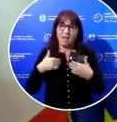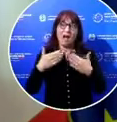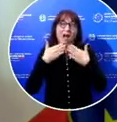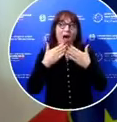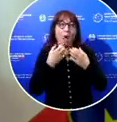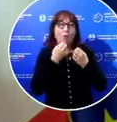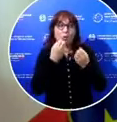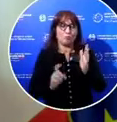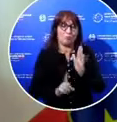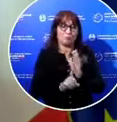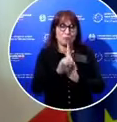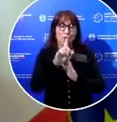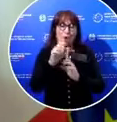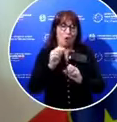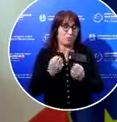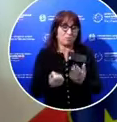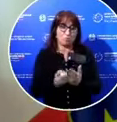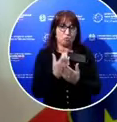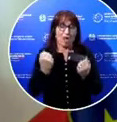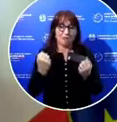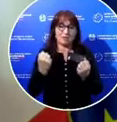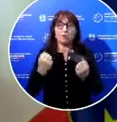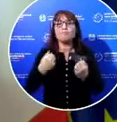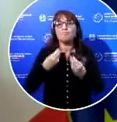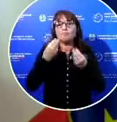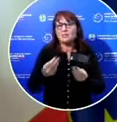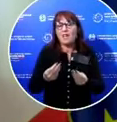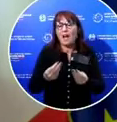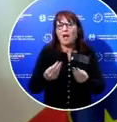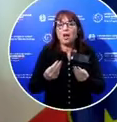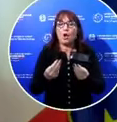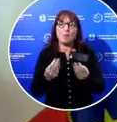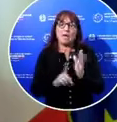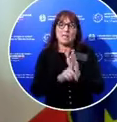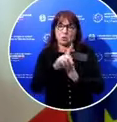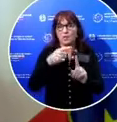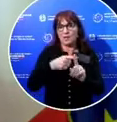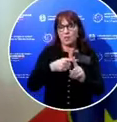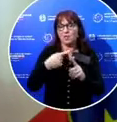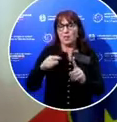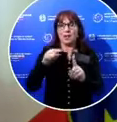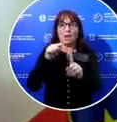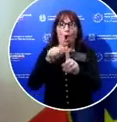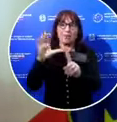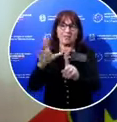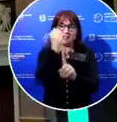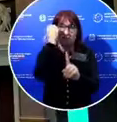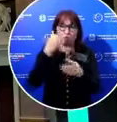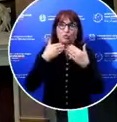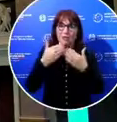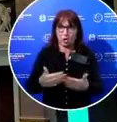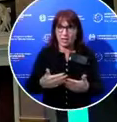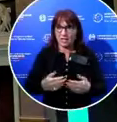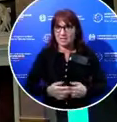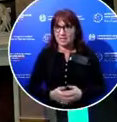pieno successo, fornirà un contributo determinante a conseguimento di questi obiettivi. Grazie.